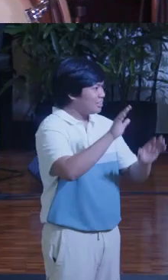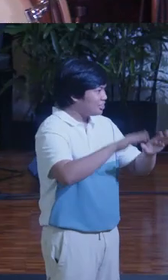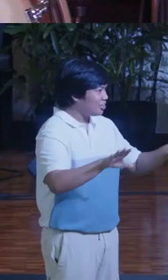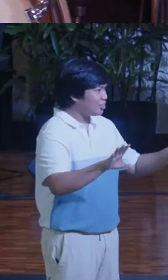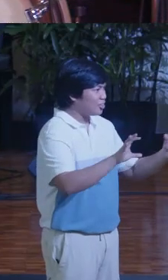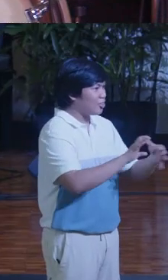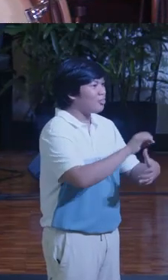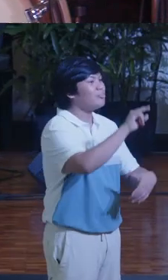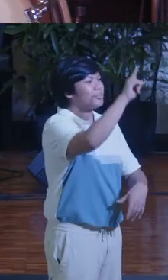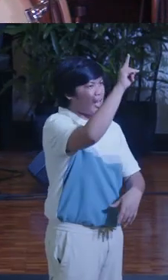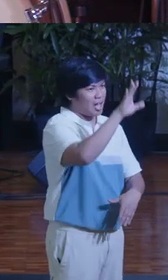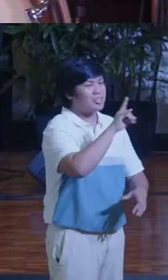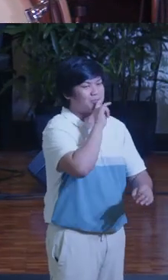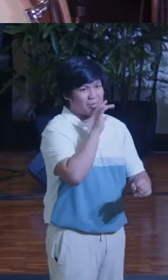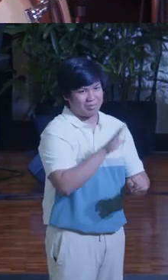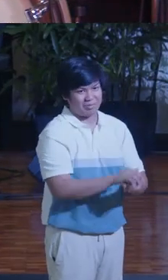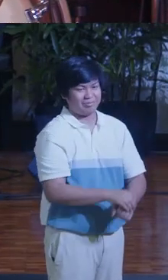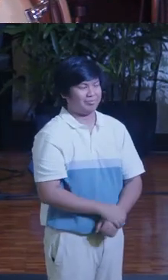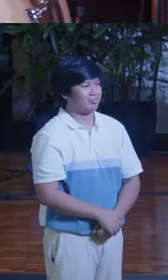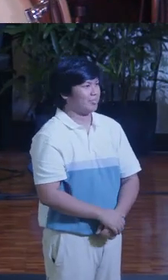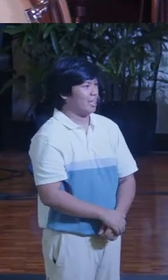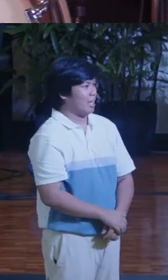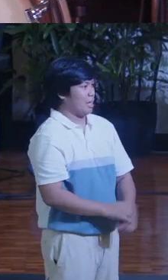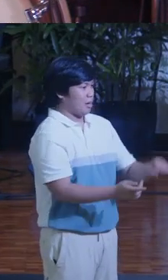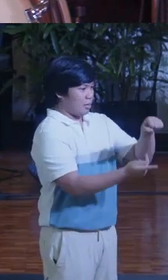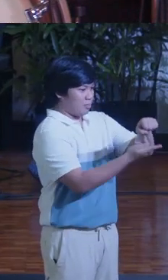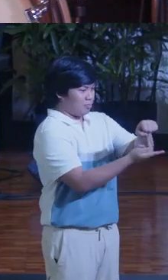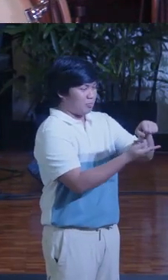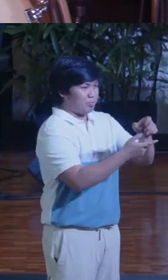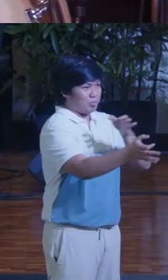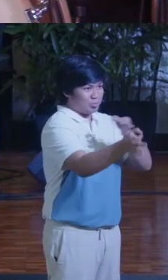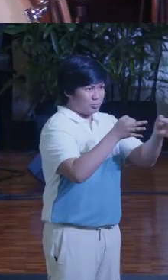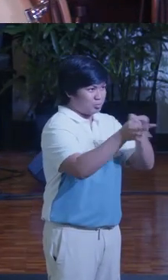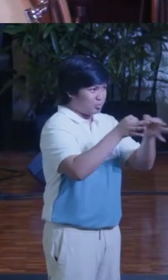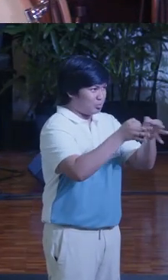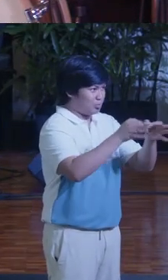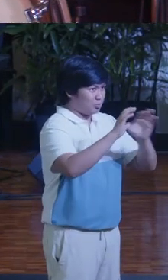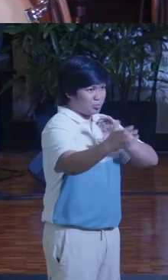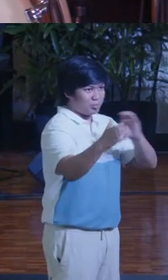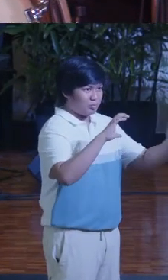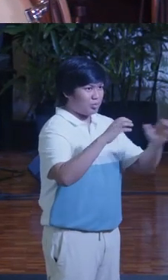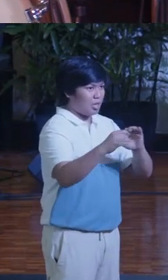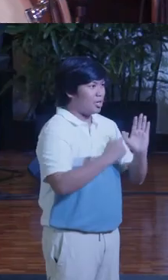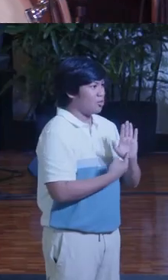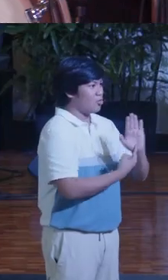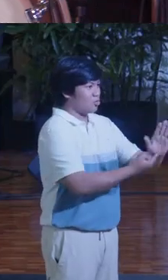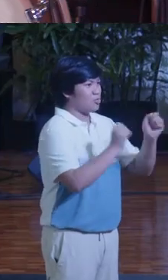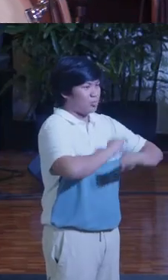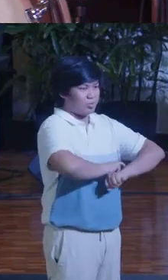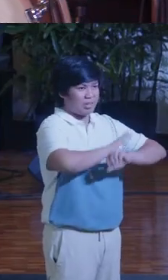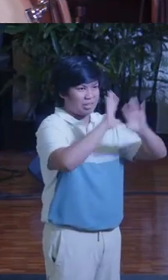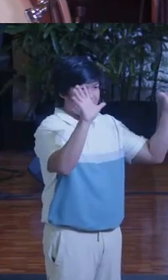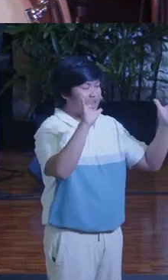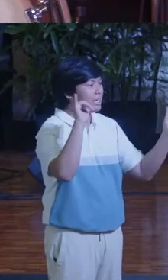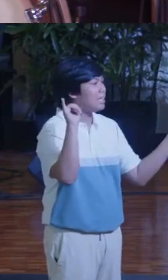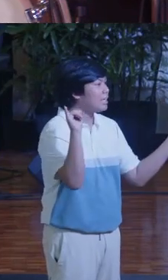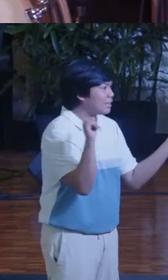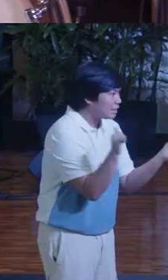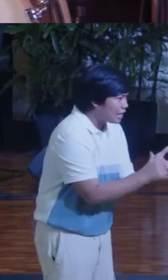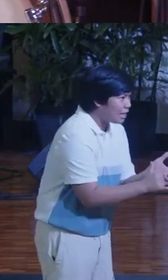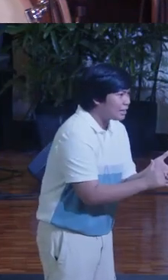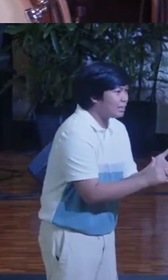Kaya mga kapatid, itong allegory na ito, itong larawan na ito, ay isang malinaw na ilustrasyon